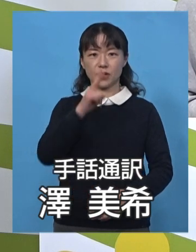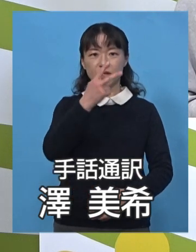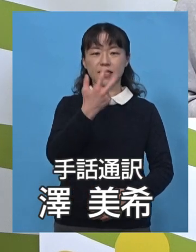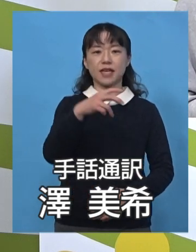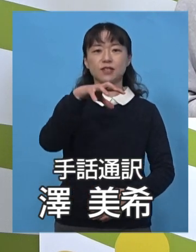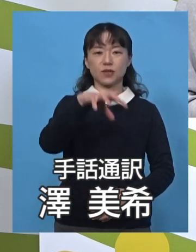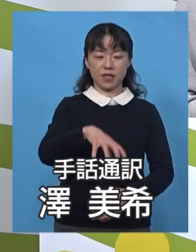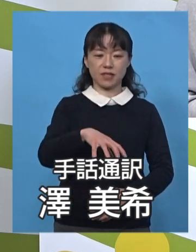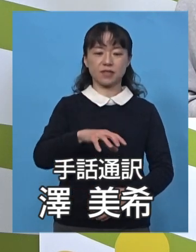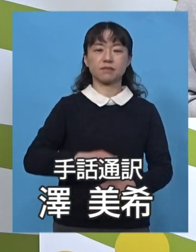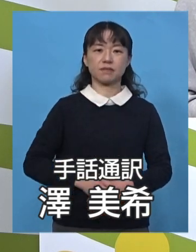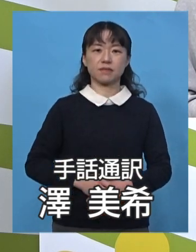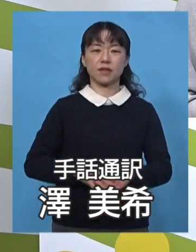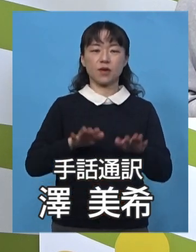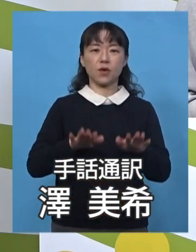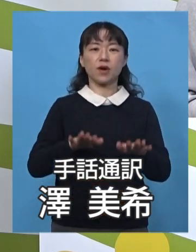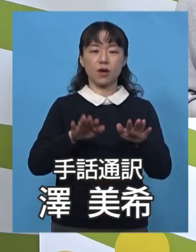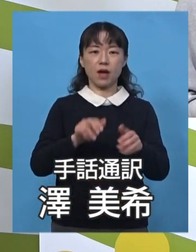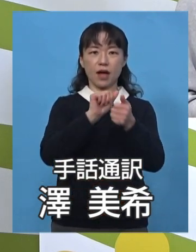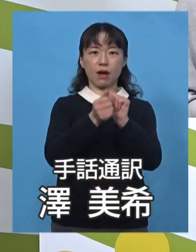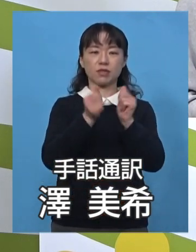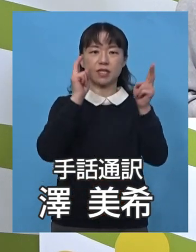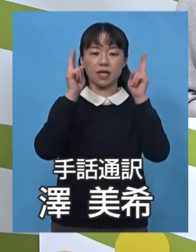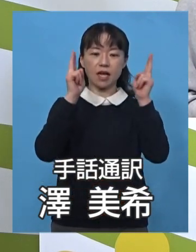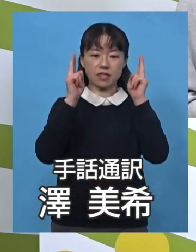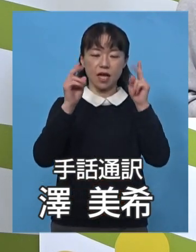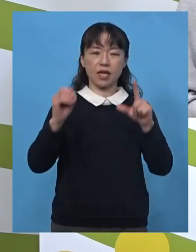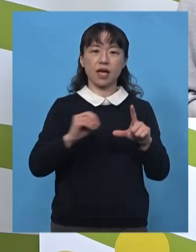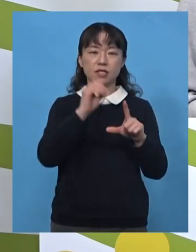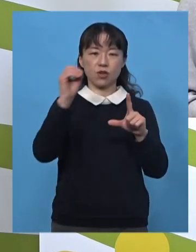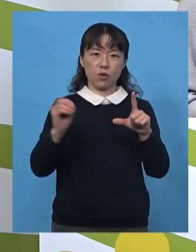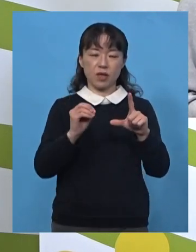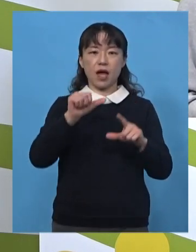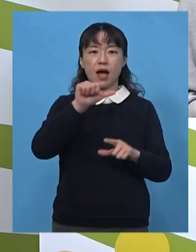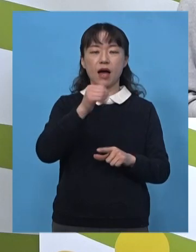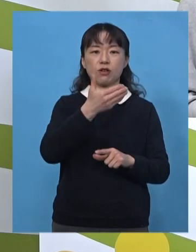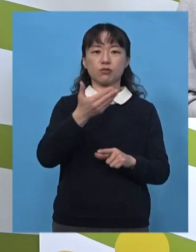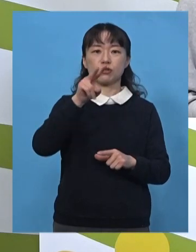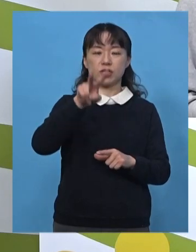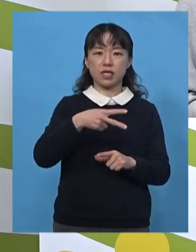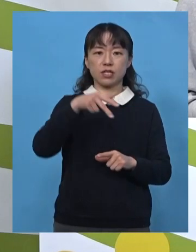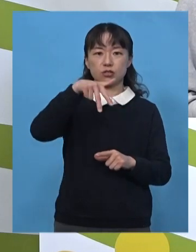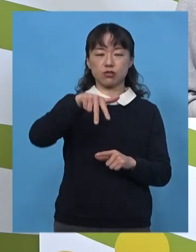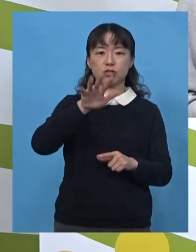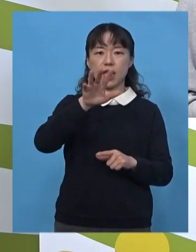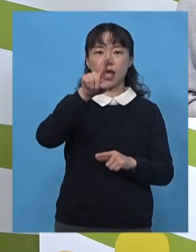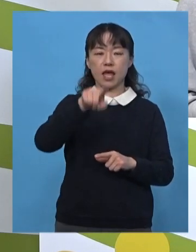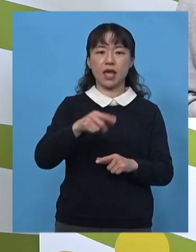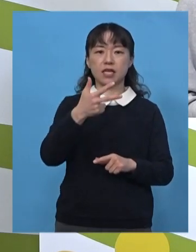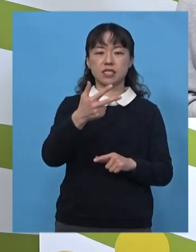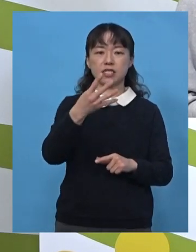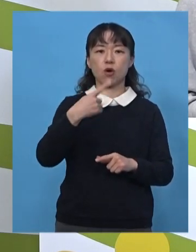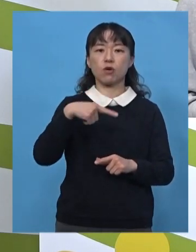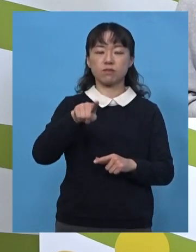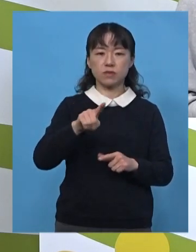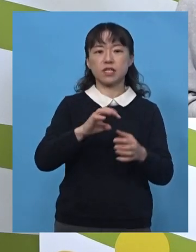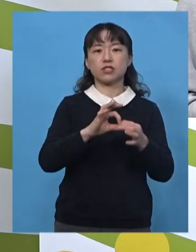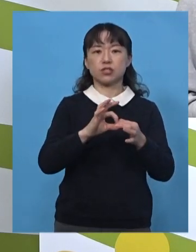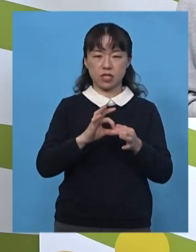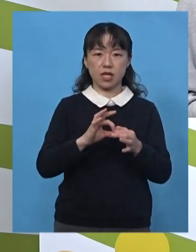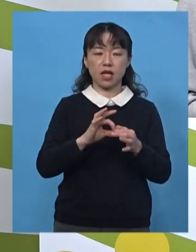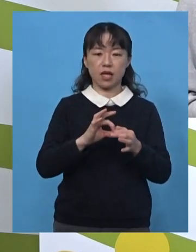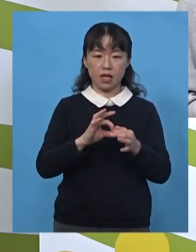こんにちは、市役所です。今回は株式会社東近江アグリステーションの取り組みについて、株式会社東近江